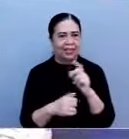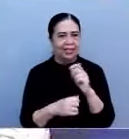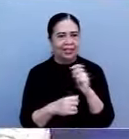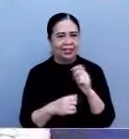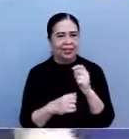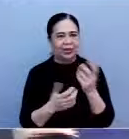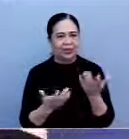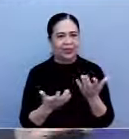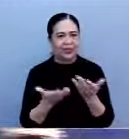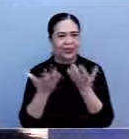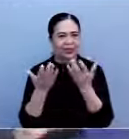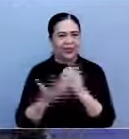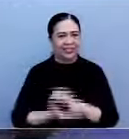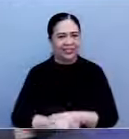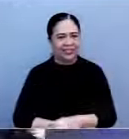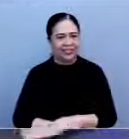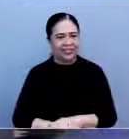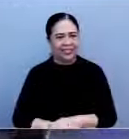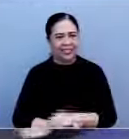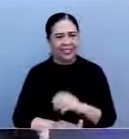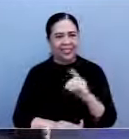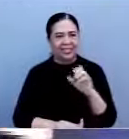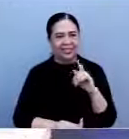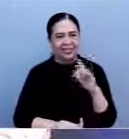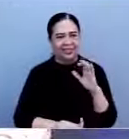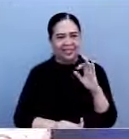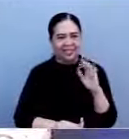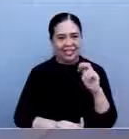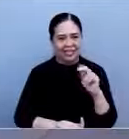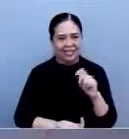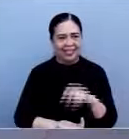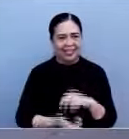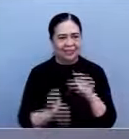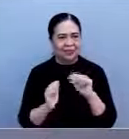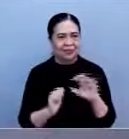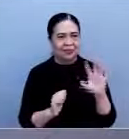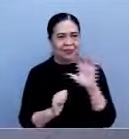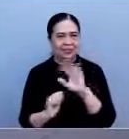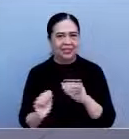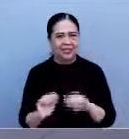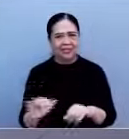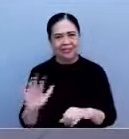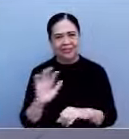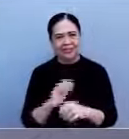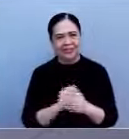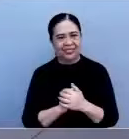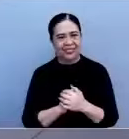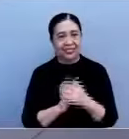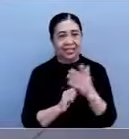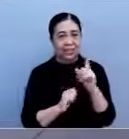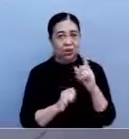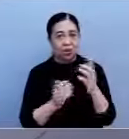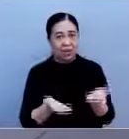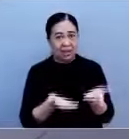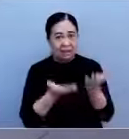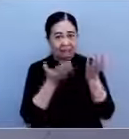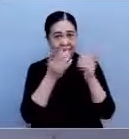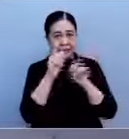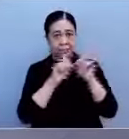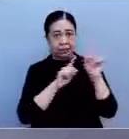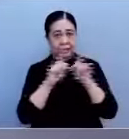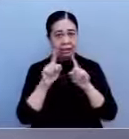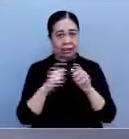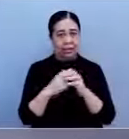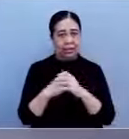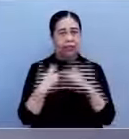rising star. Yon naman, oh. Here, Miss Deliciousness. Good morning! Good morning! Ikaw lang ang rising star. Yeah. Yeah. Kasi we have